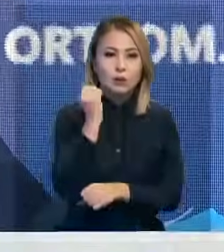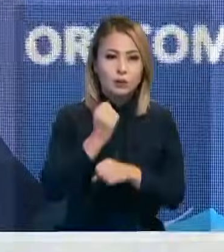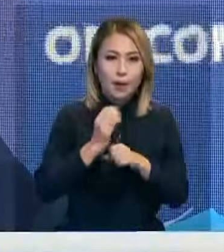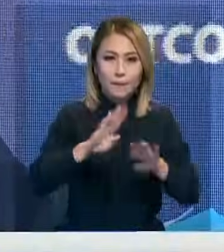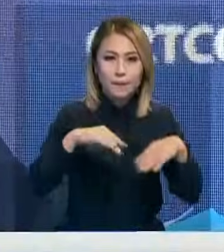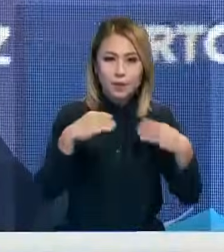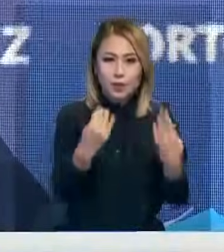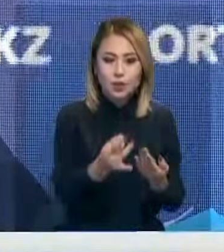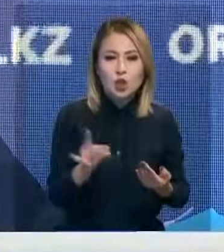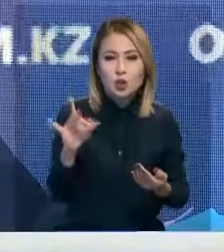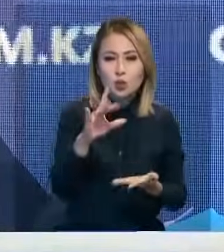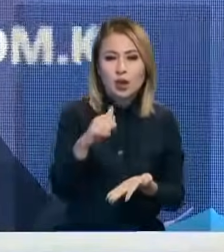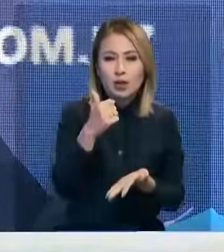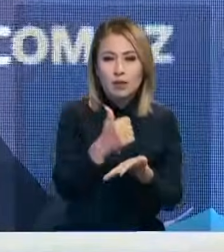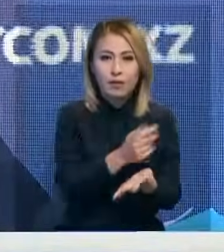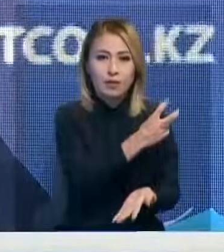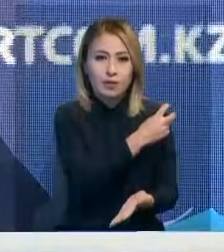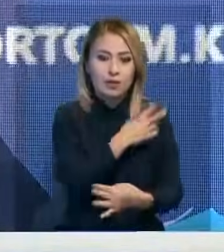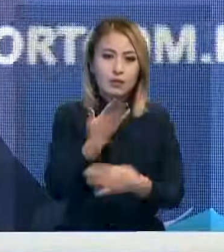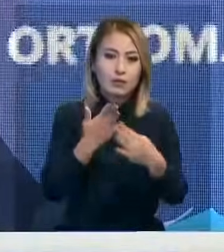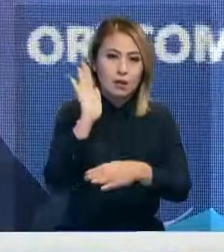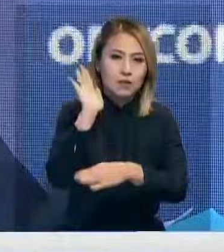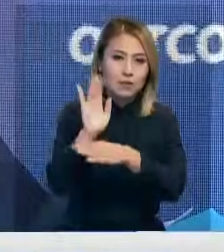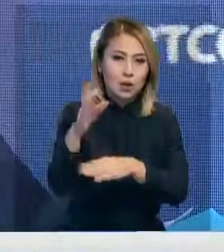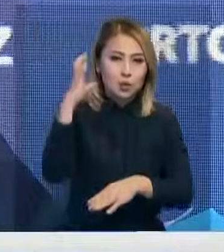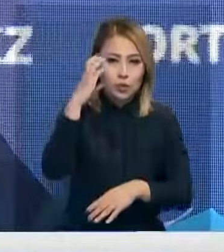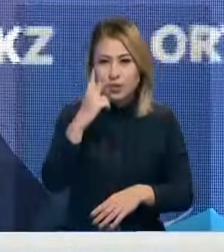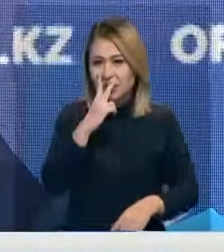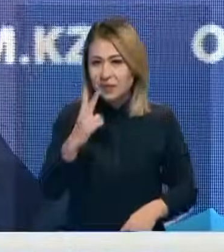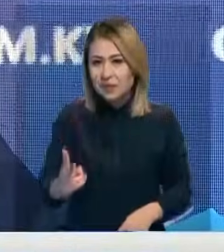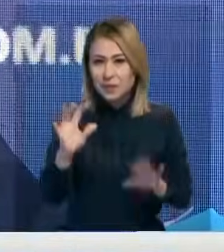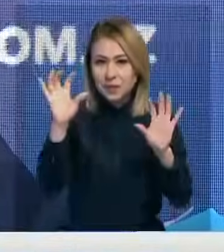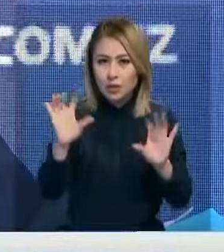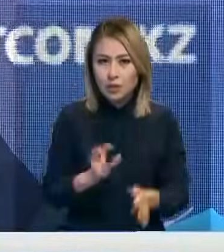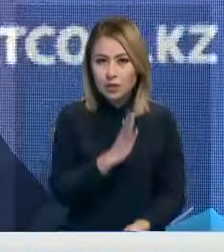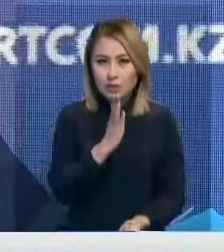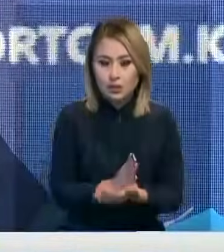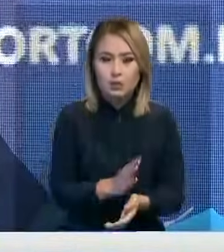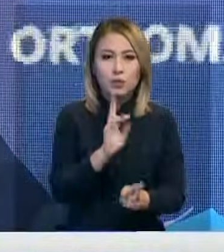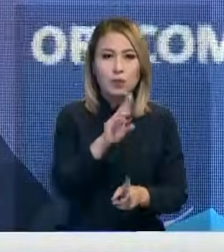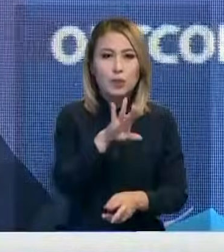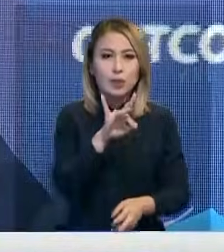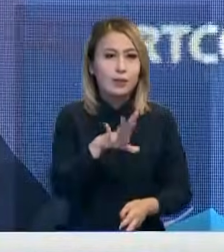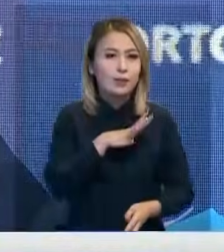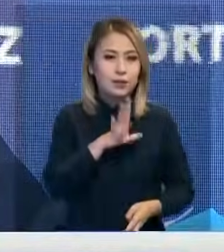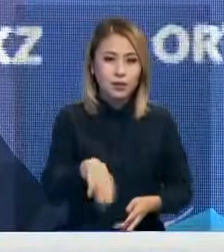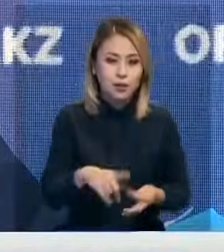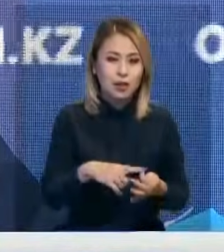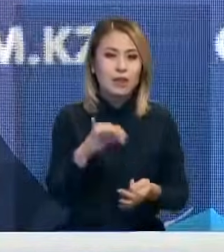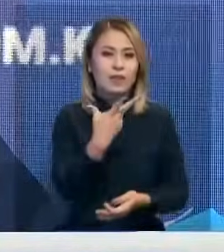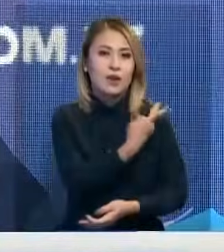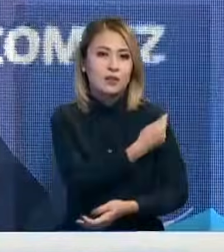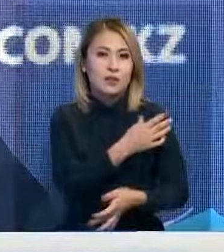республиканың немесе өңірдің бас санитар дәрігерінің қаулысын негізге ала отырып, вакцина алмаған және ПТР тестіден өтпеген жұмысшыларды